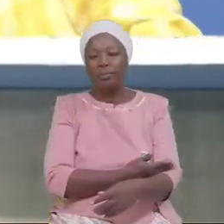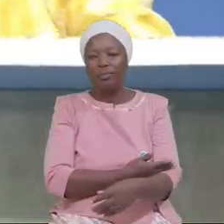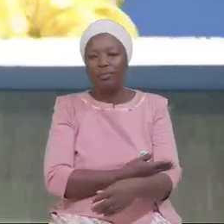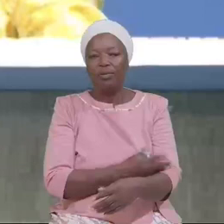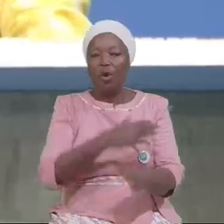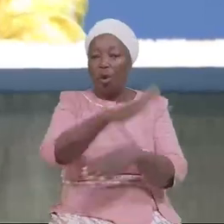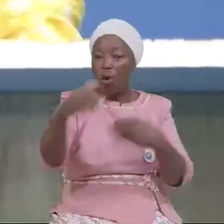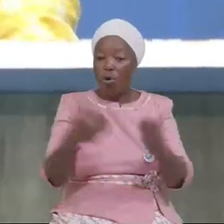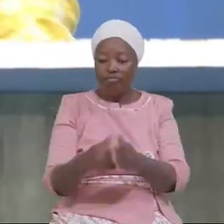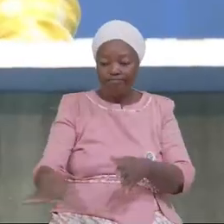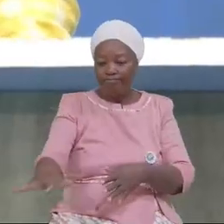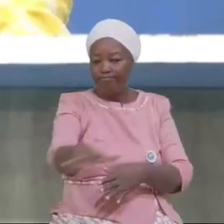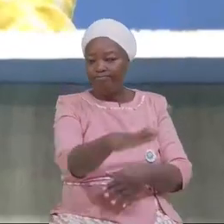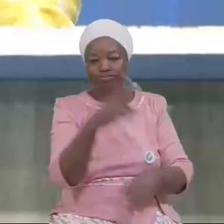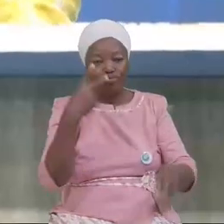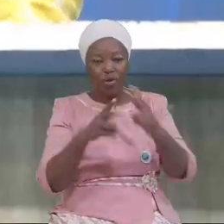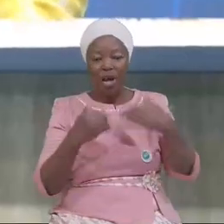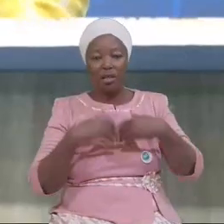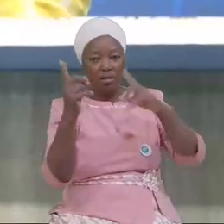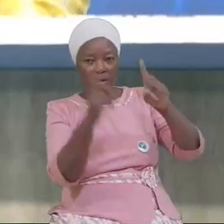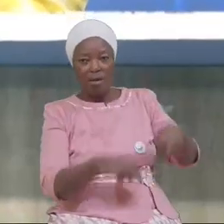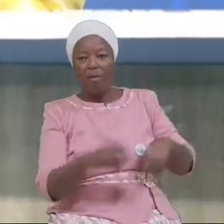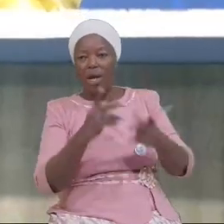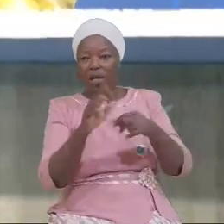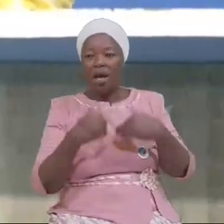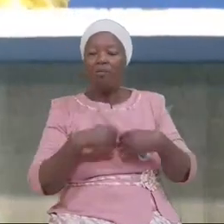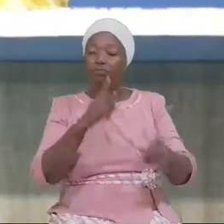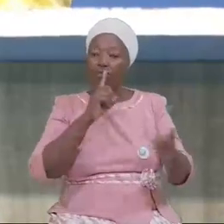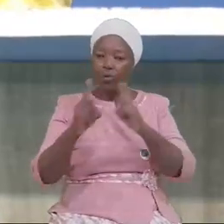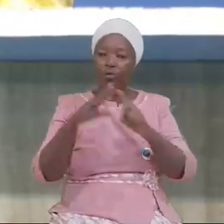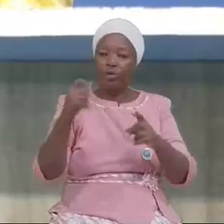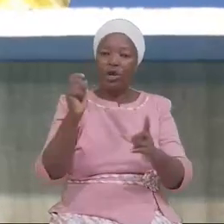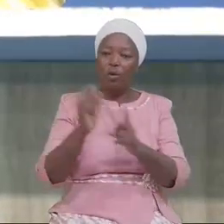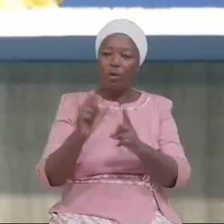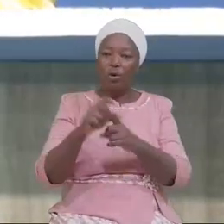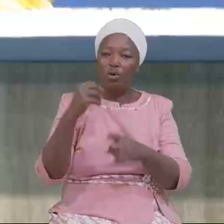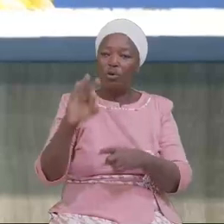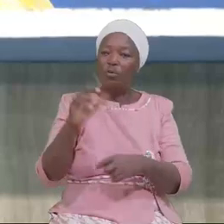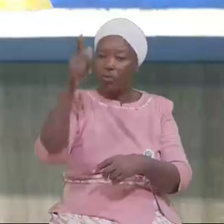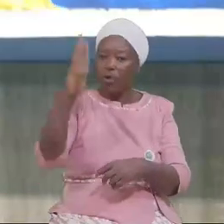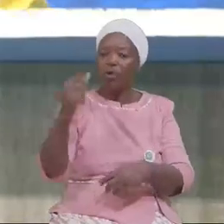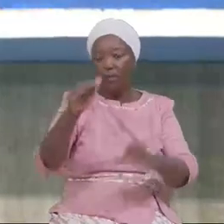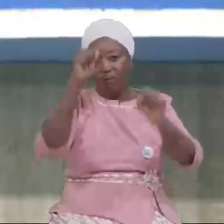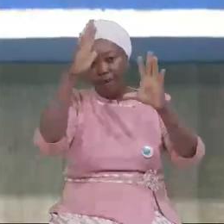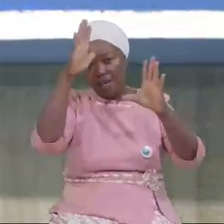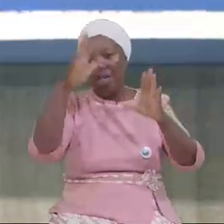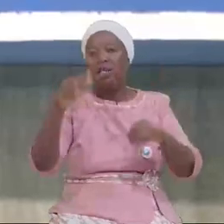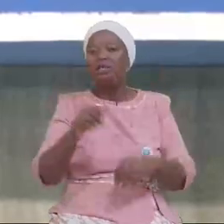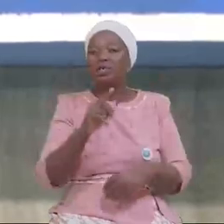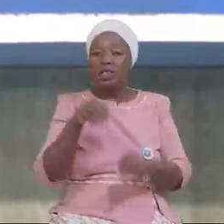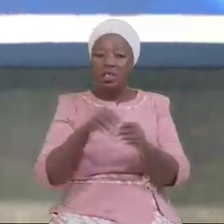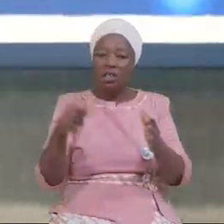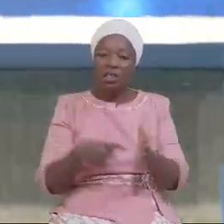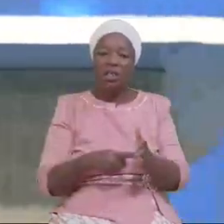Tous ces prophètes étaient venus déclarer la parole de Dieu le Père dans ces